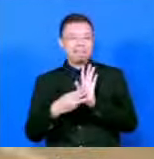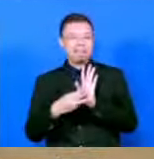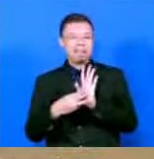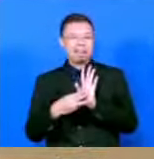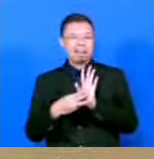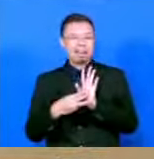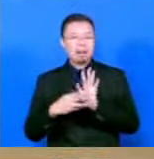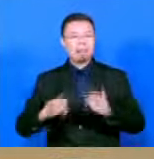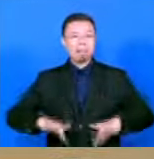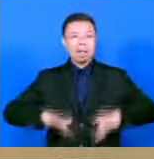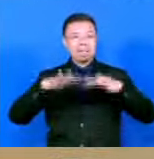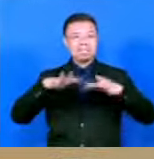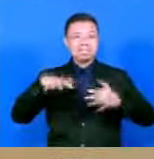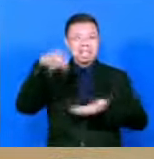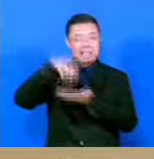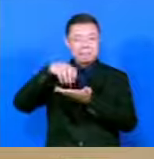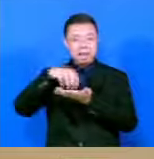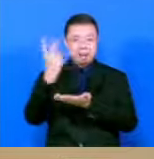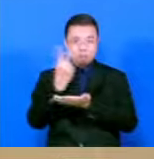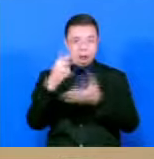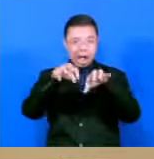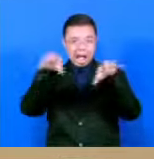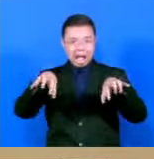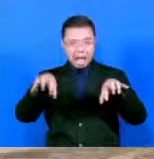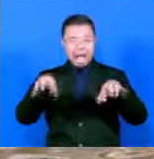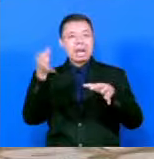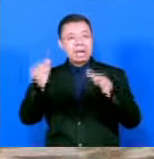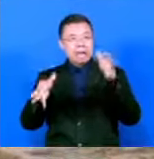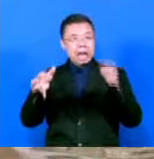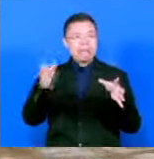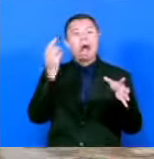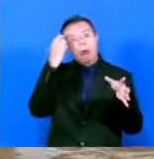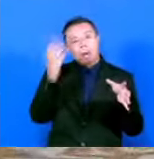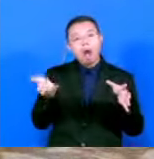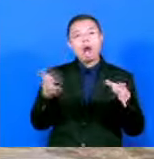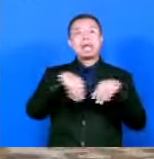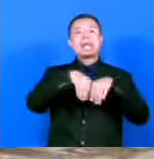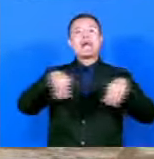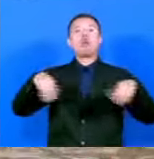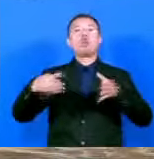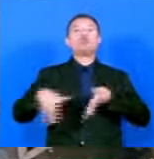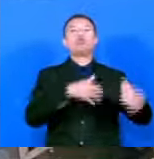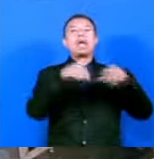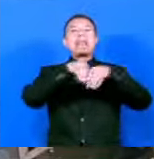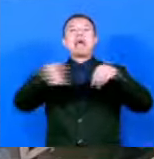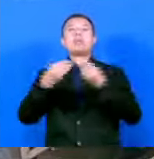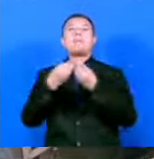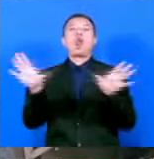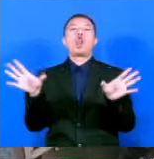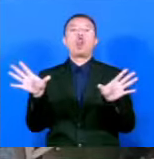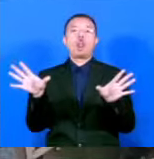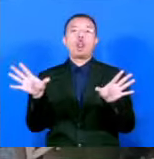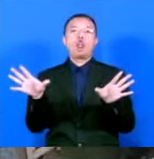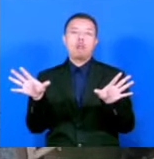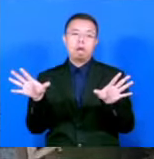Banjir yang menerjang Desa Rowosari dan Desa Rowoboni ini diakibatkan jebolnya tanggul sungai yang menuju ke